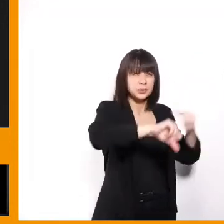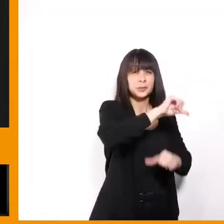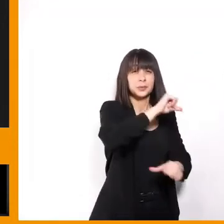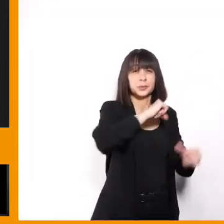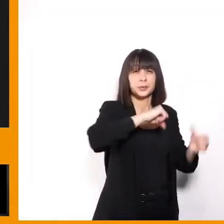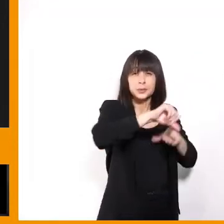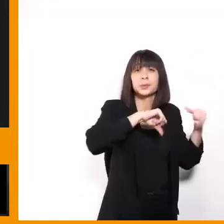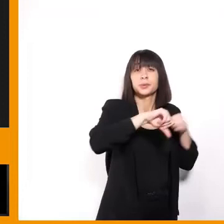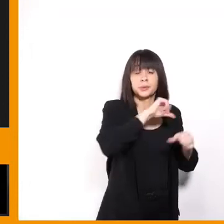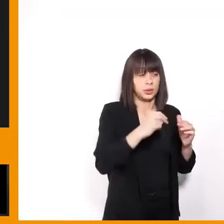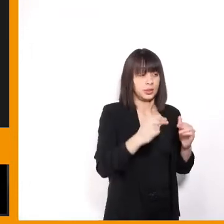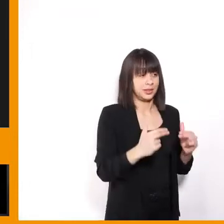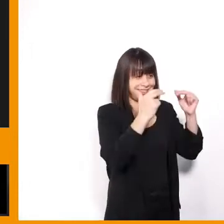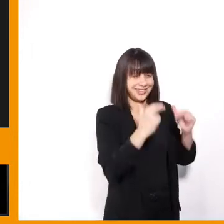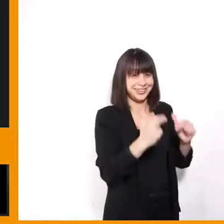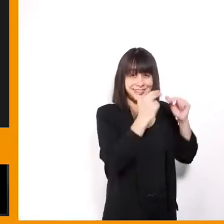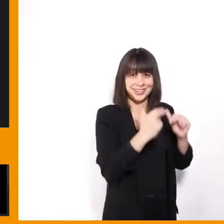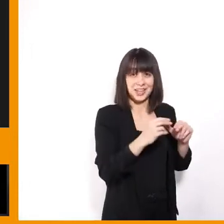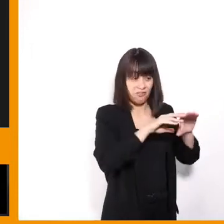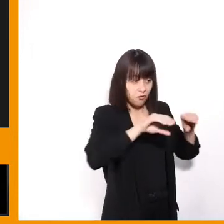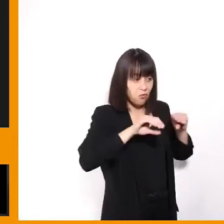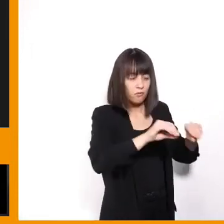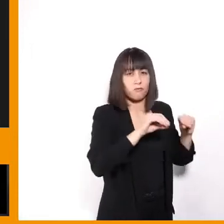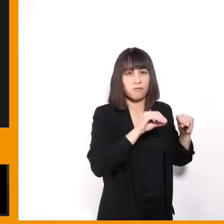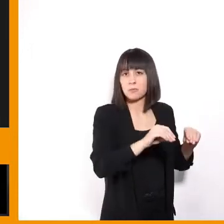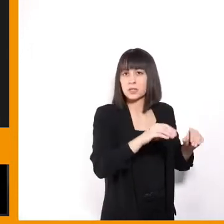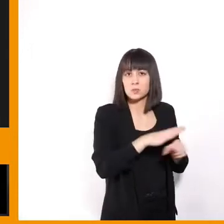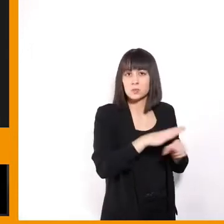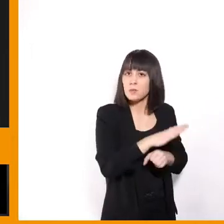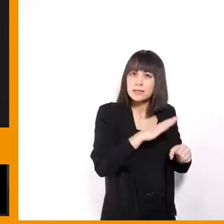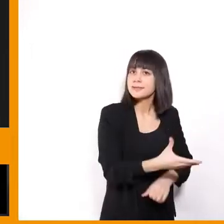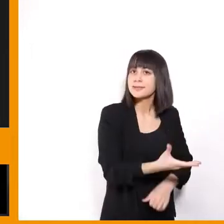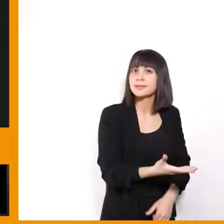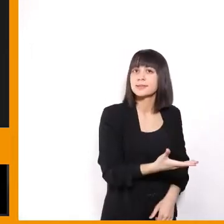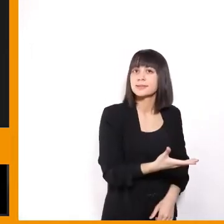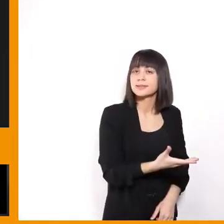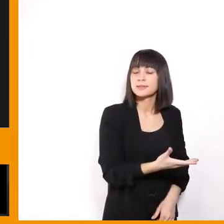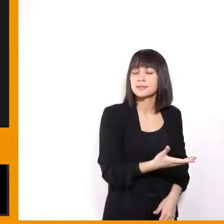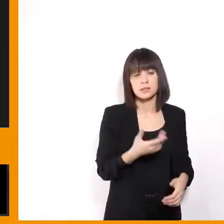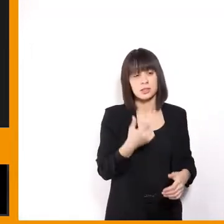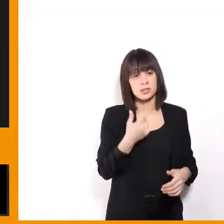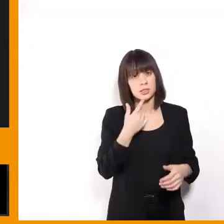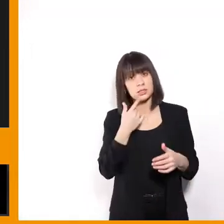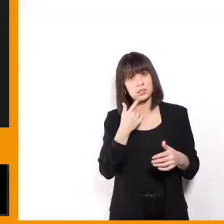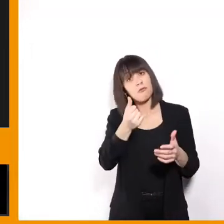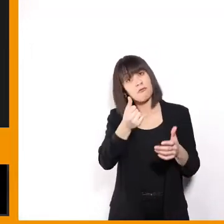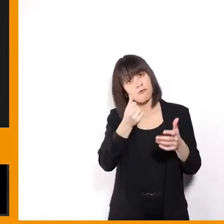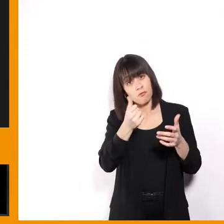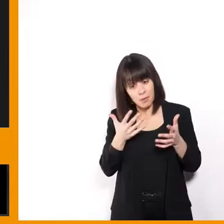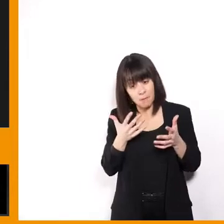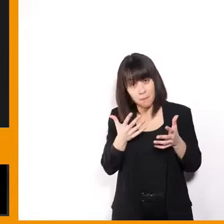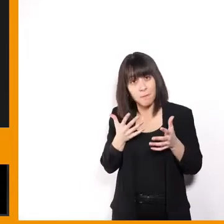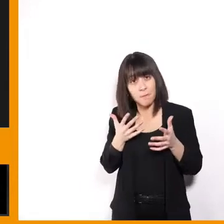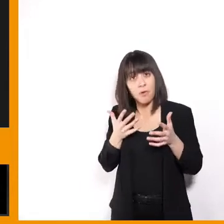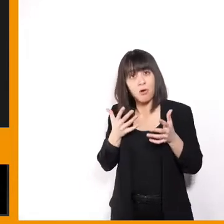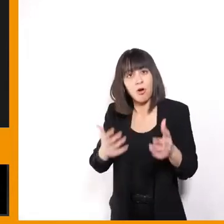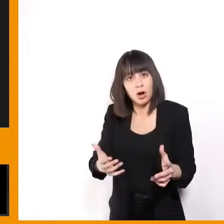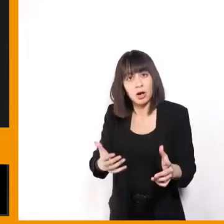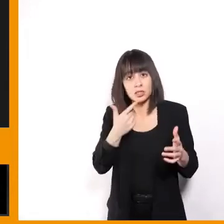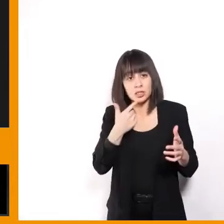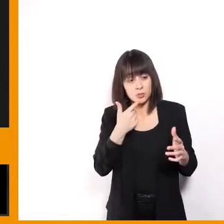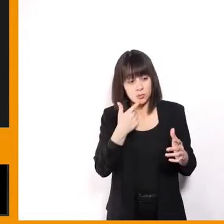est bien trop, enfin, en tout cas pas suffisant. Vous engagez-vous à donc pérenniser le statut des